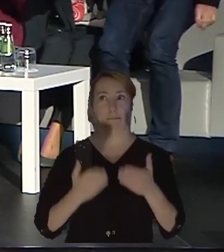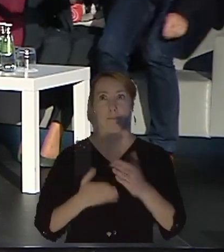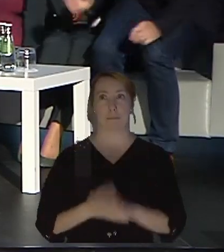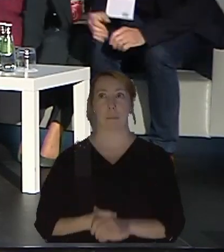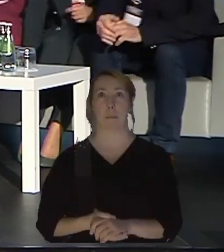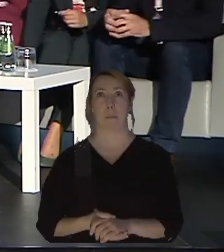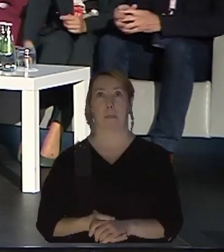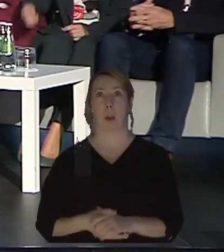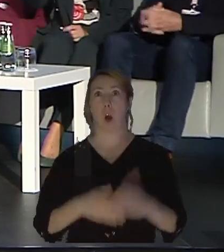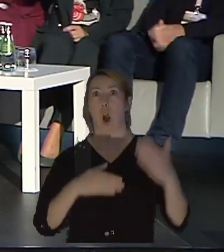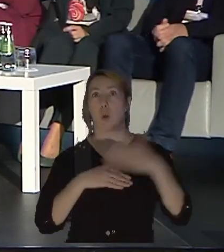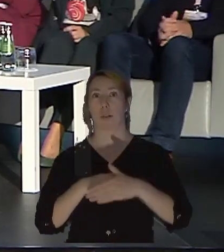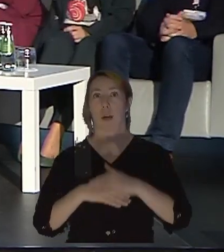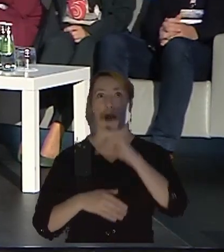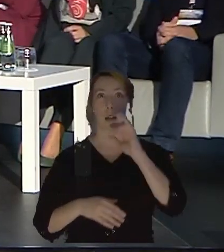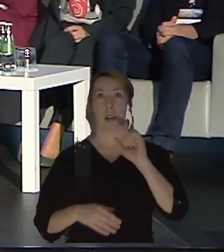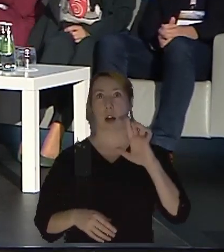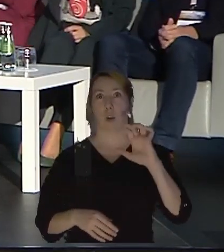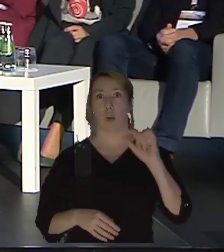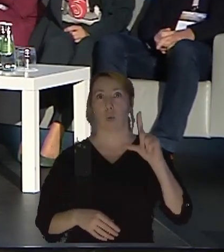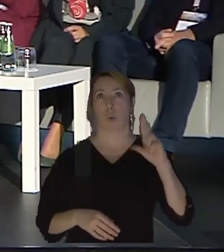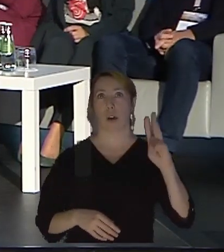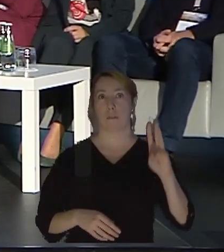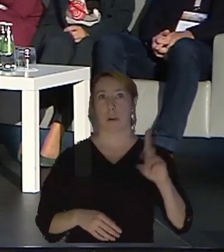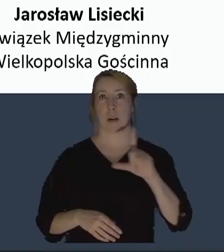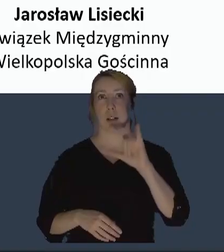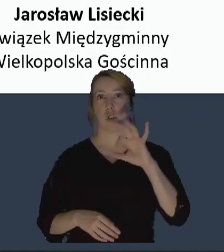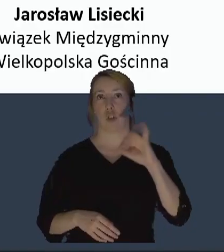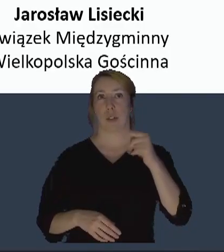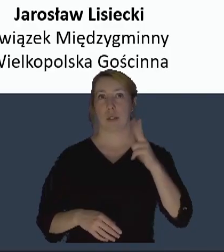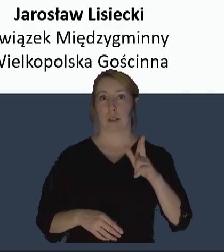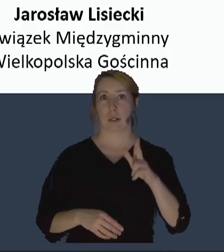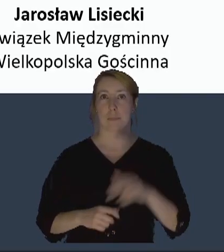least, Jarosław Lisiecki,